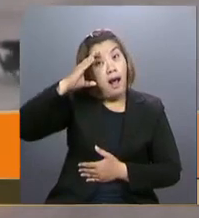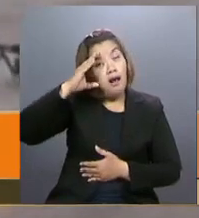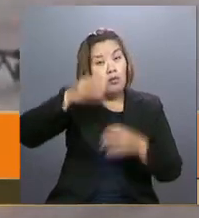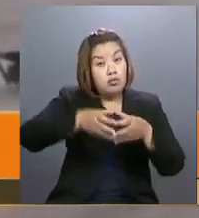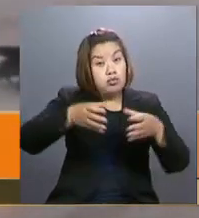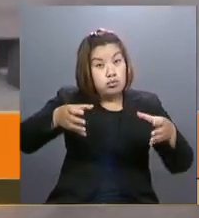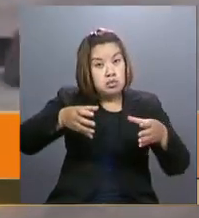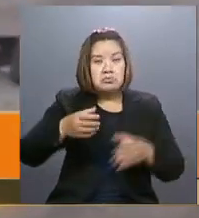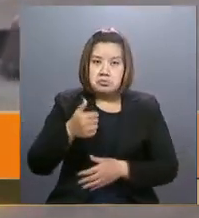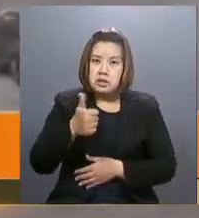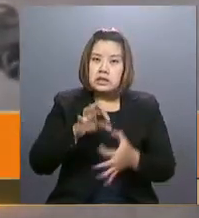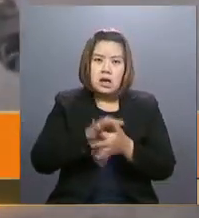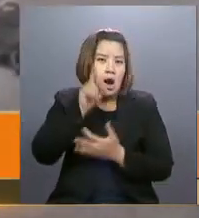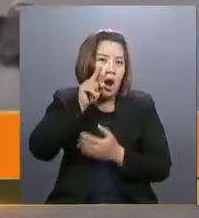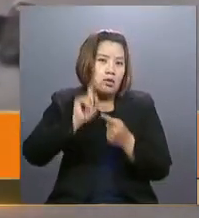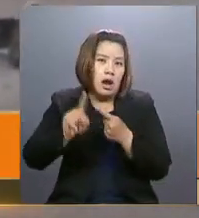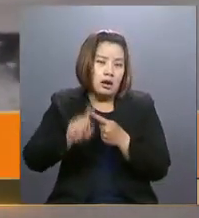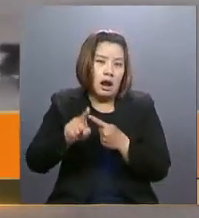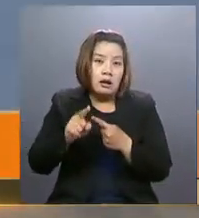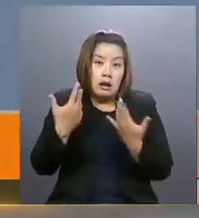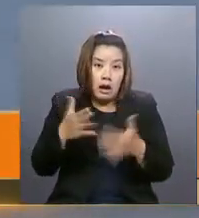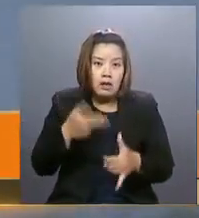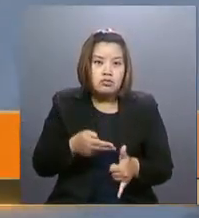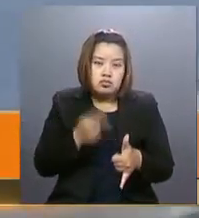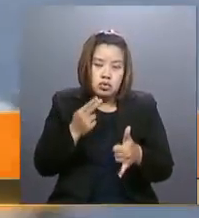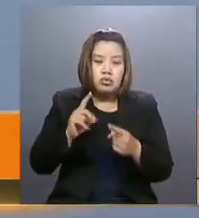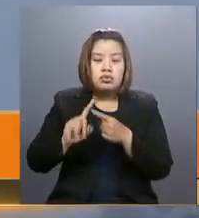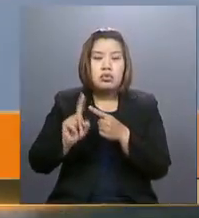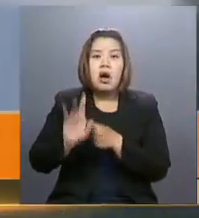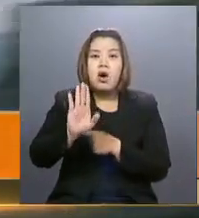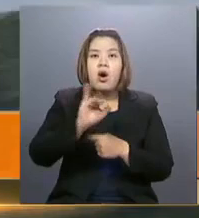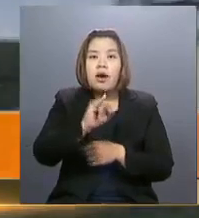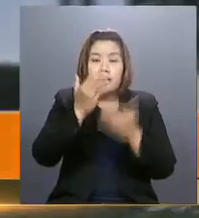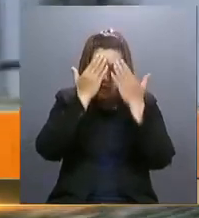วมมือด้านข่าวกรองเพื่อต่อต้านกลุ่ม IS และกลุ่มอัลกออิดะในซีเรีย